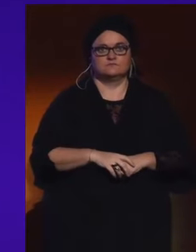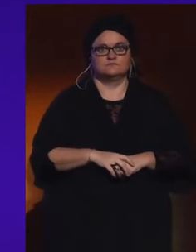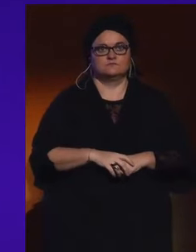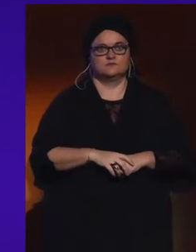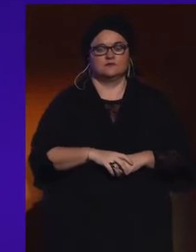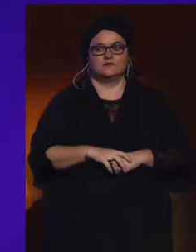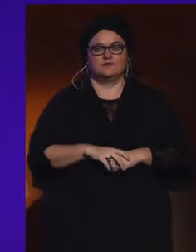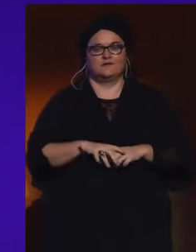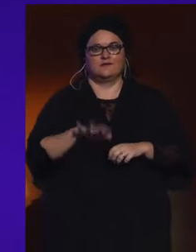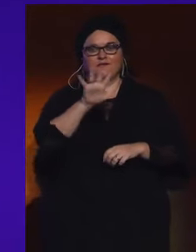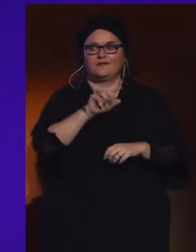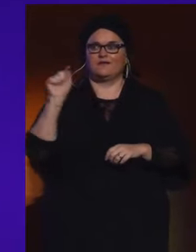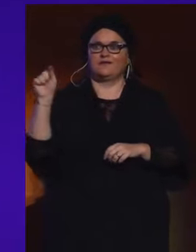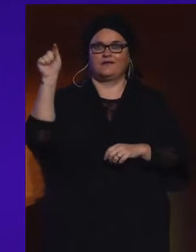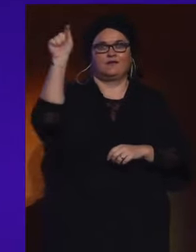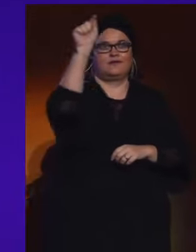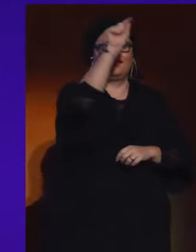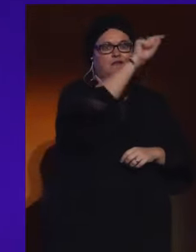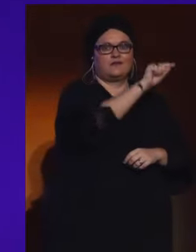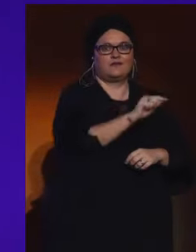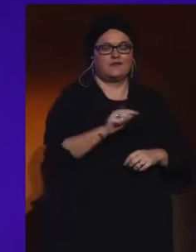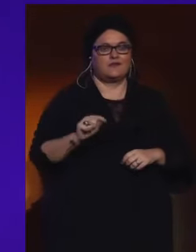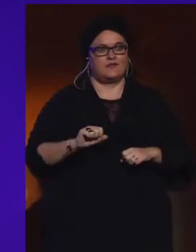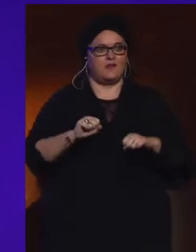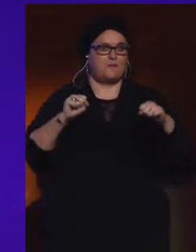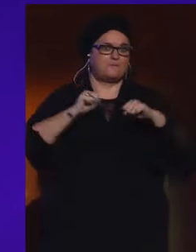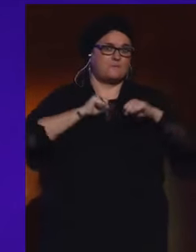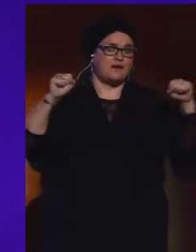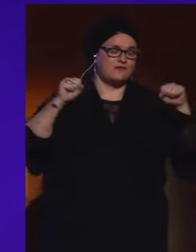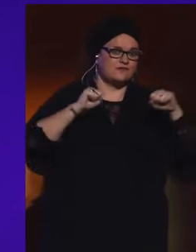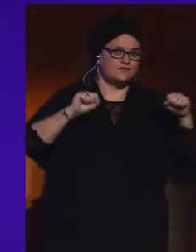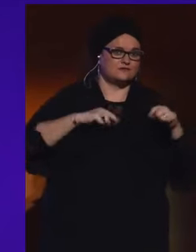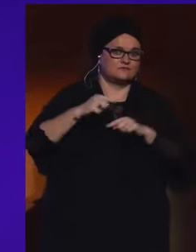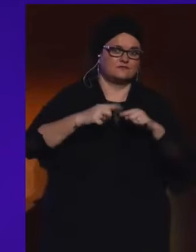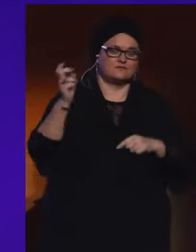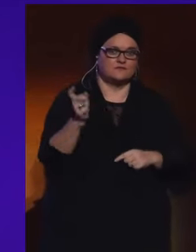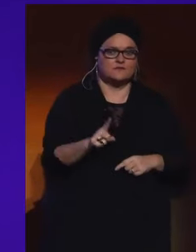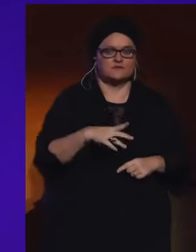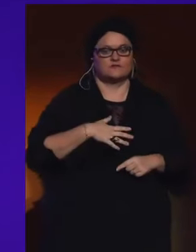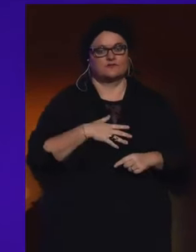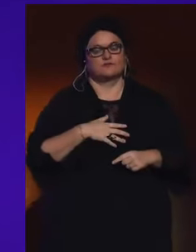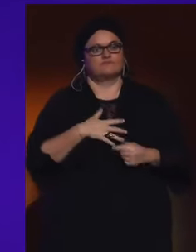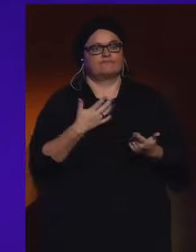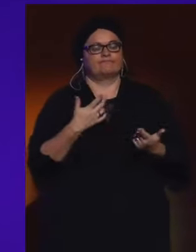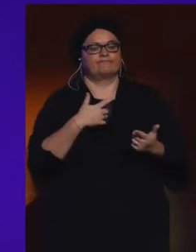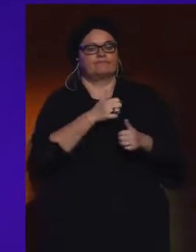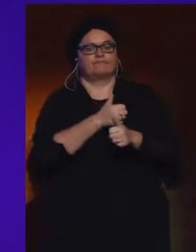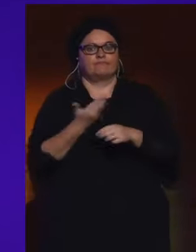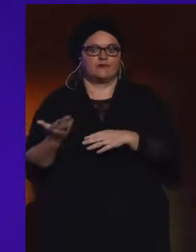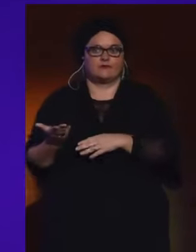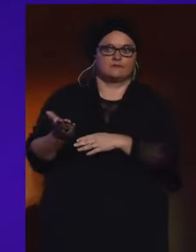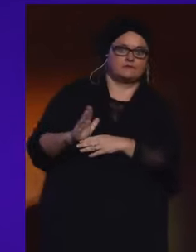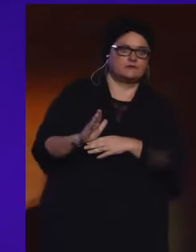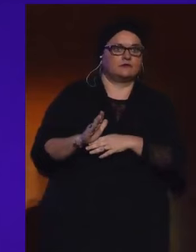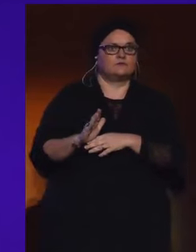hainbeste leku ezberdinetatik datozen belaunaldi zarragoak ere. Guk ez dugu sigla bat ordezkatzen. Guk